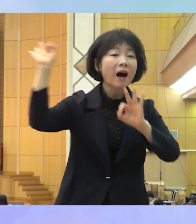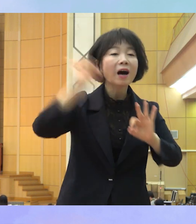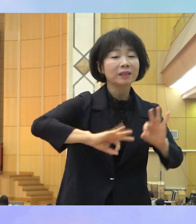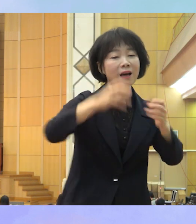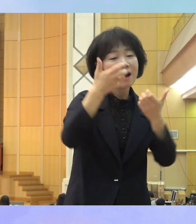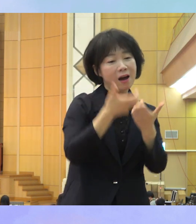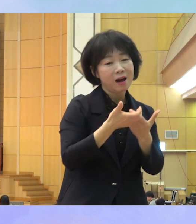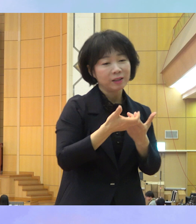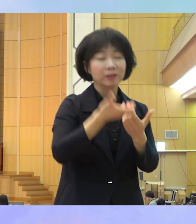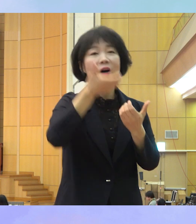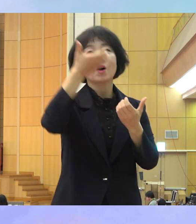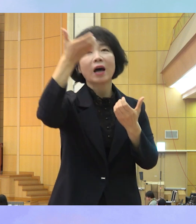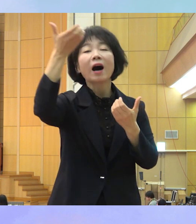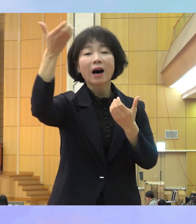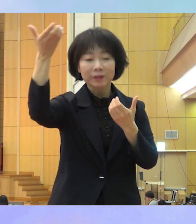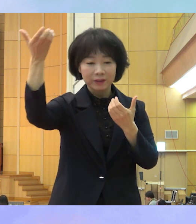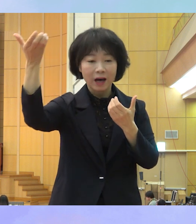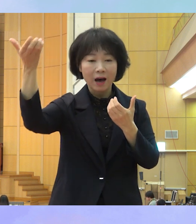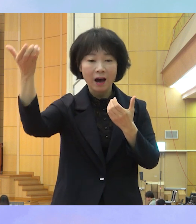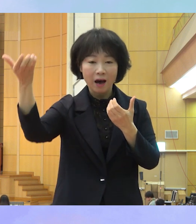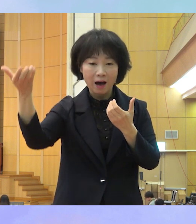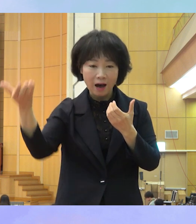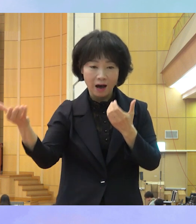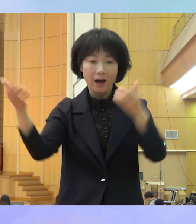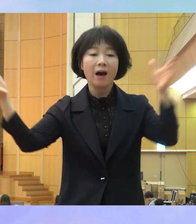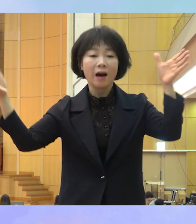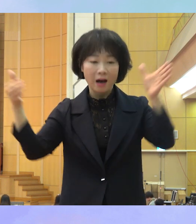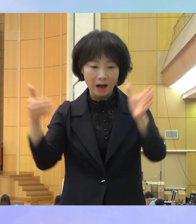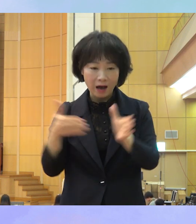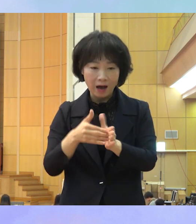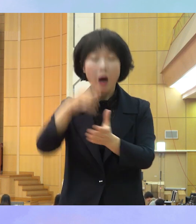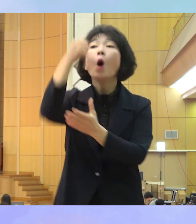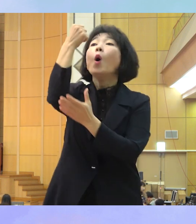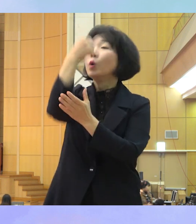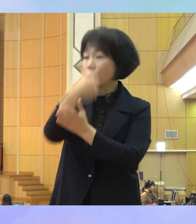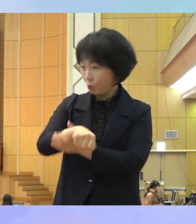새벽을 찾아 떠난다.